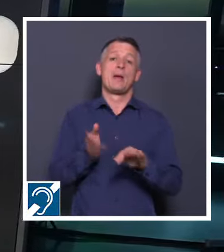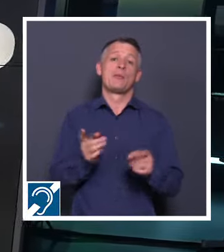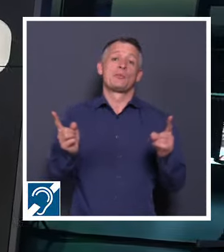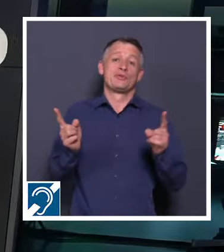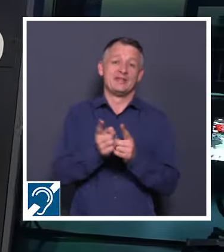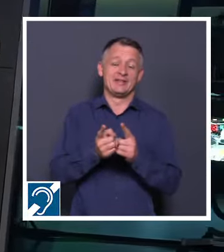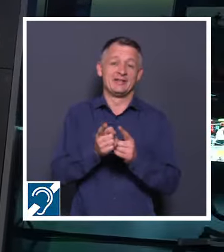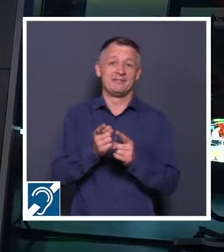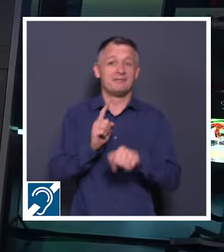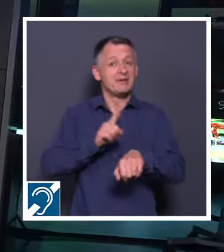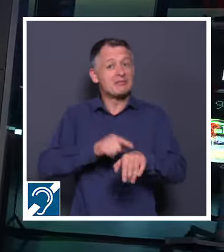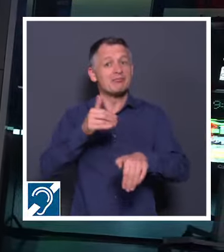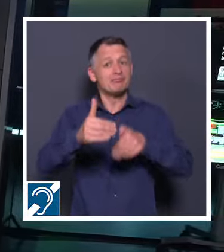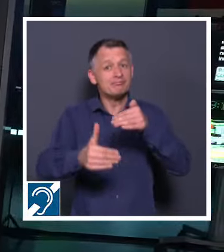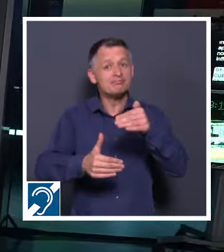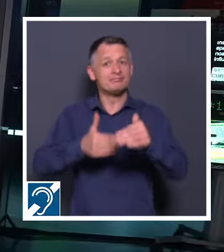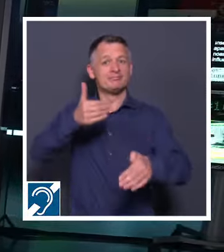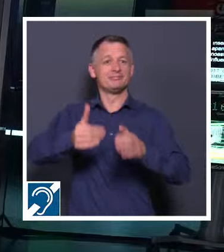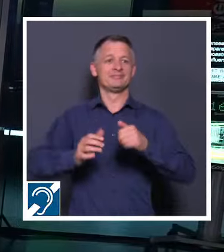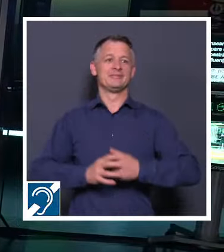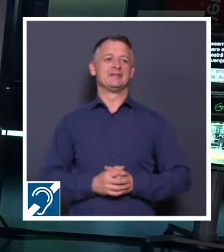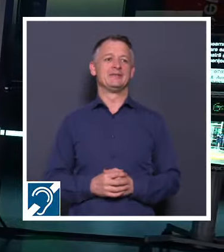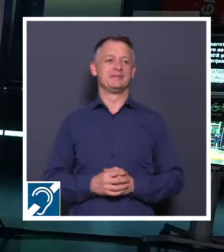puțin pe măsură ce trece timpul.